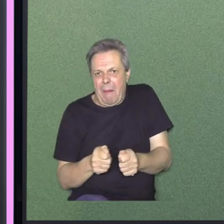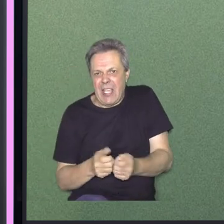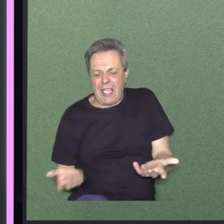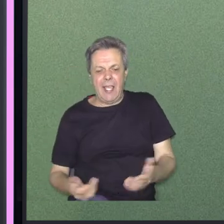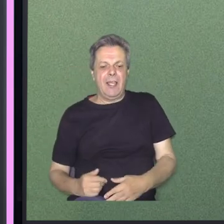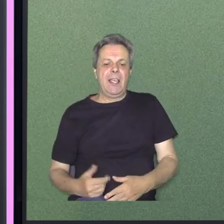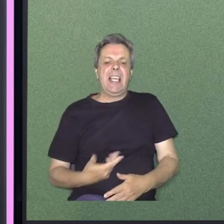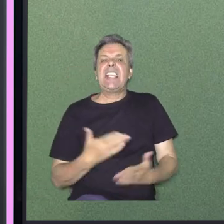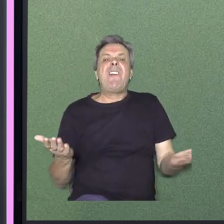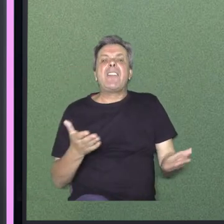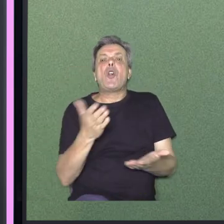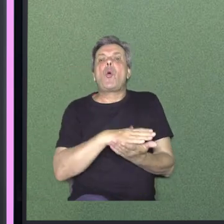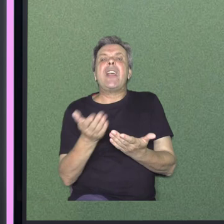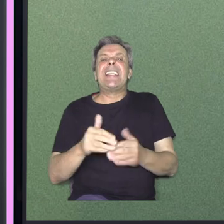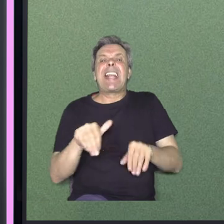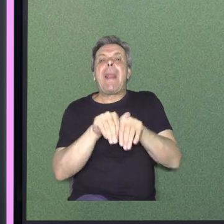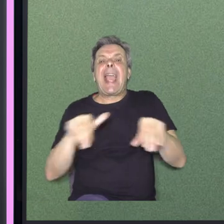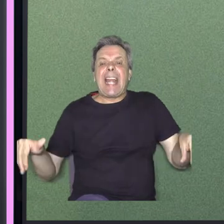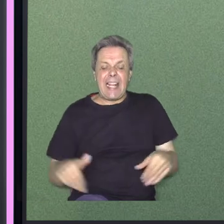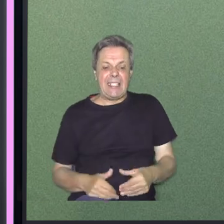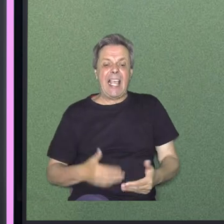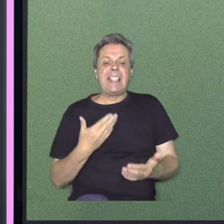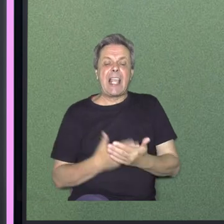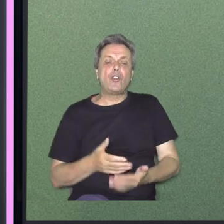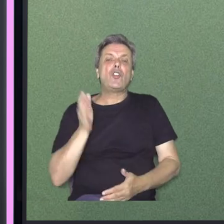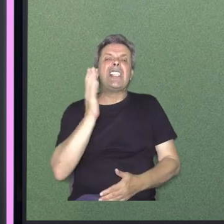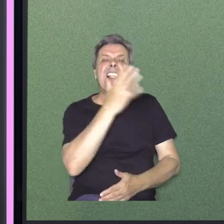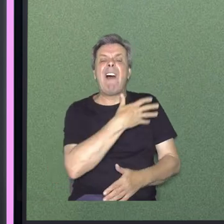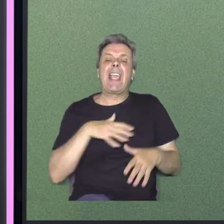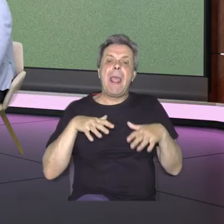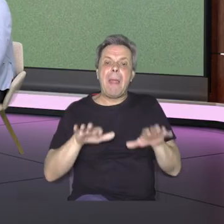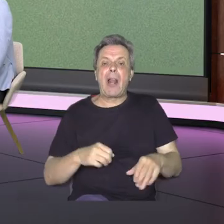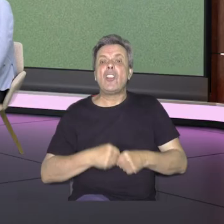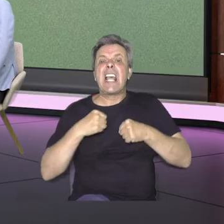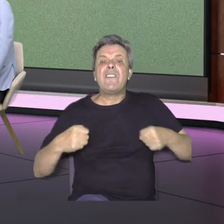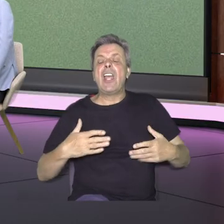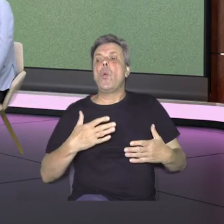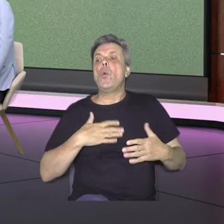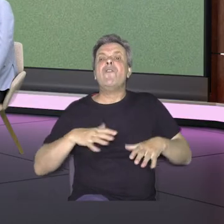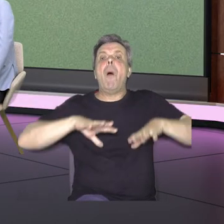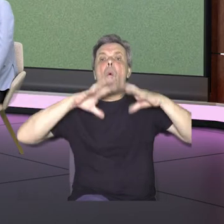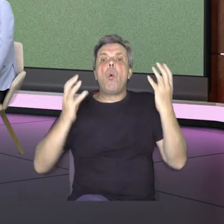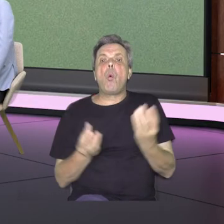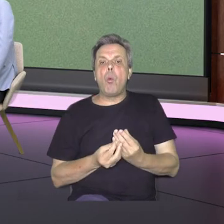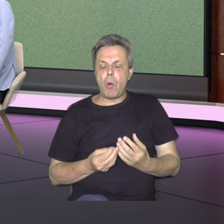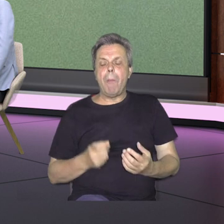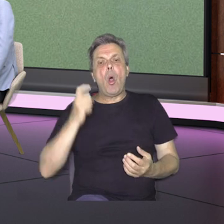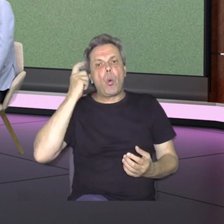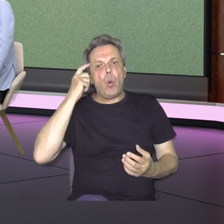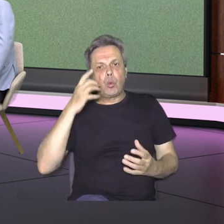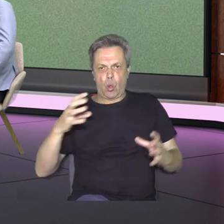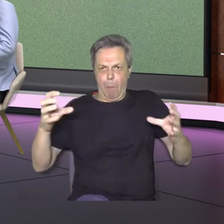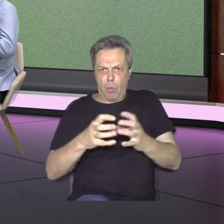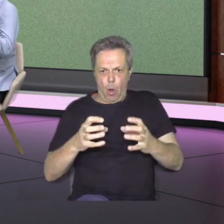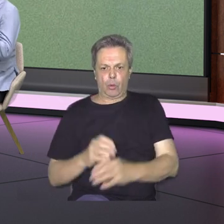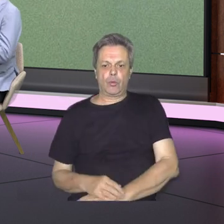Dakle, svejedno s koje si strane granice, jer će se svaki narod razvijati u svom ukupnom